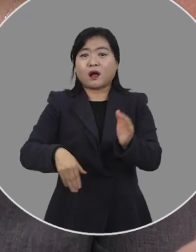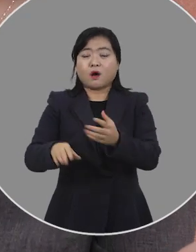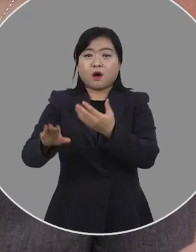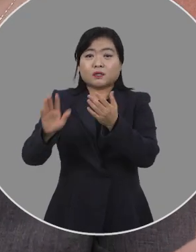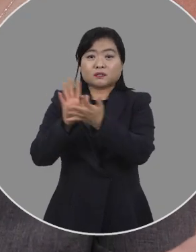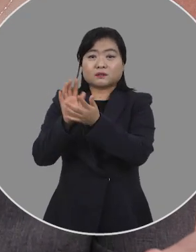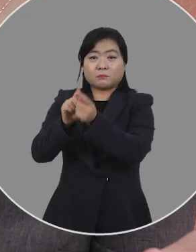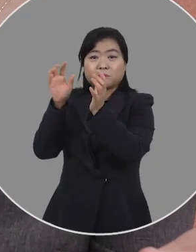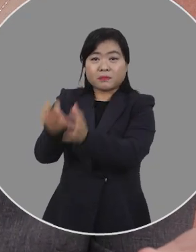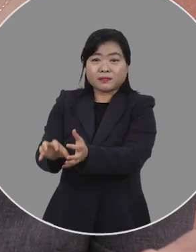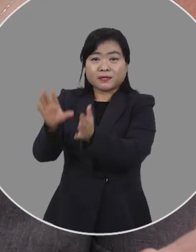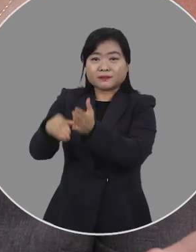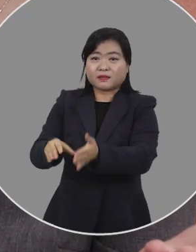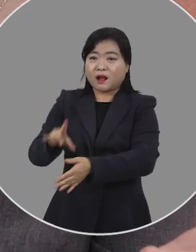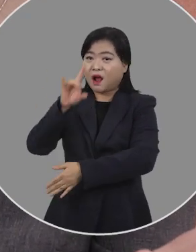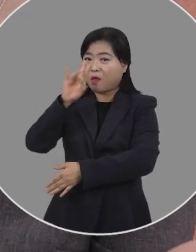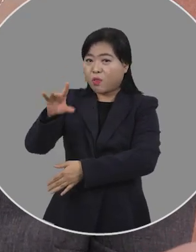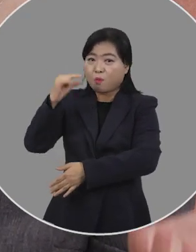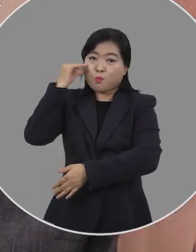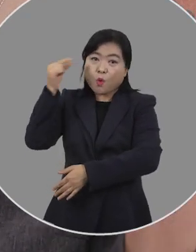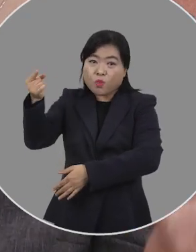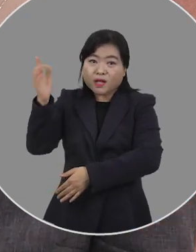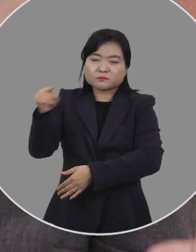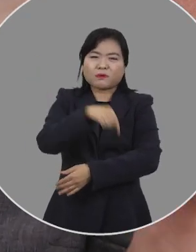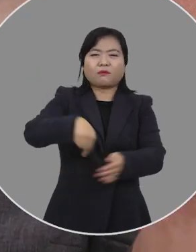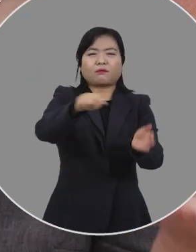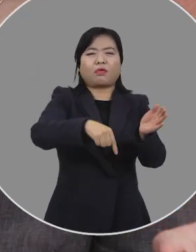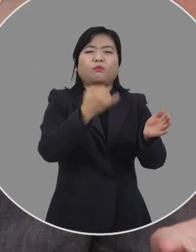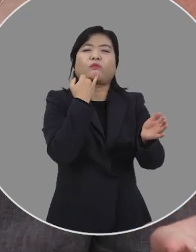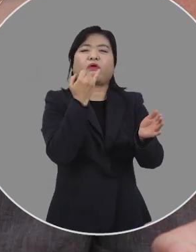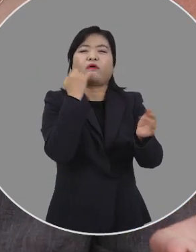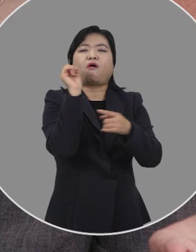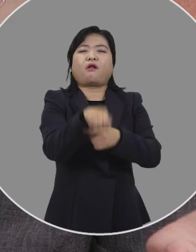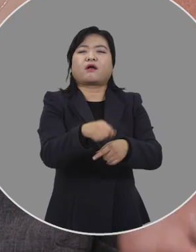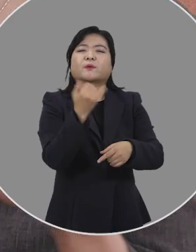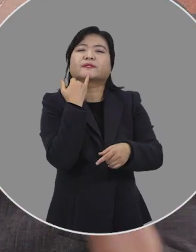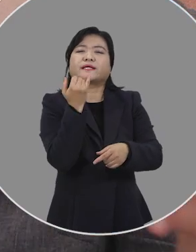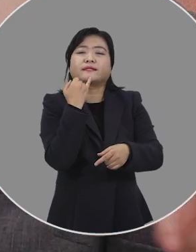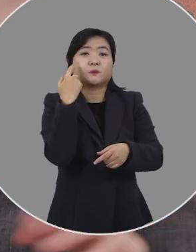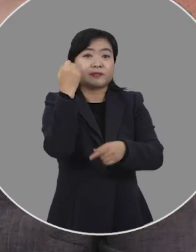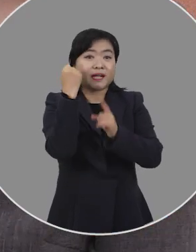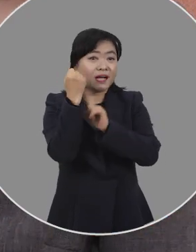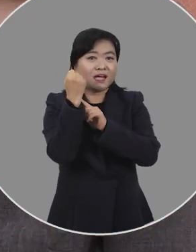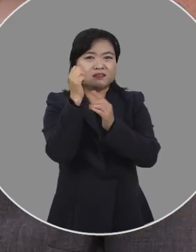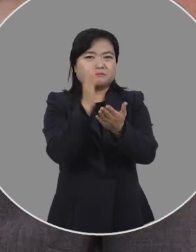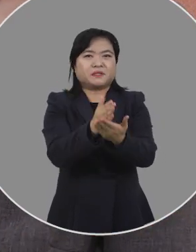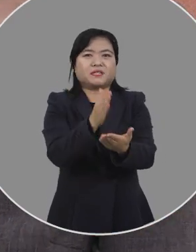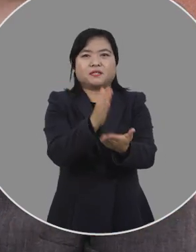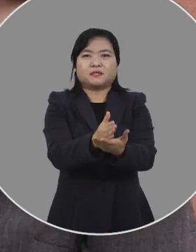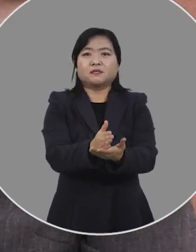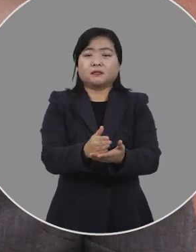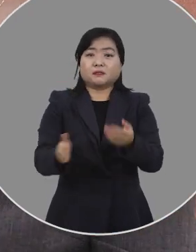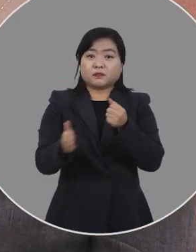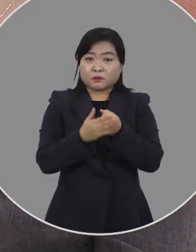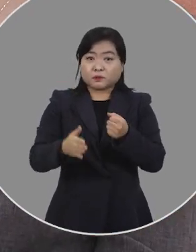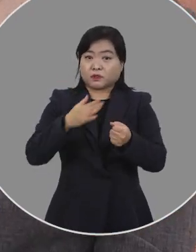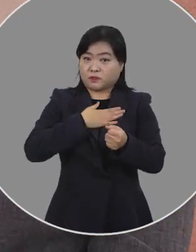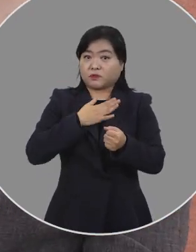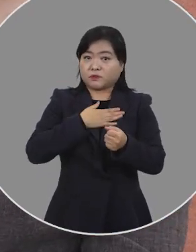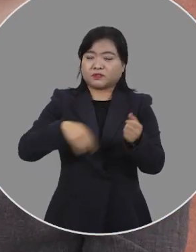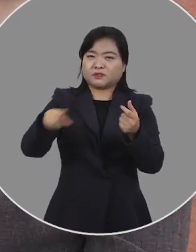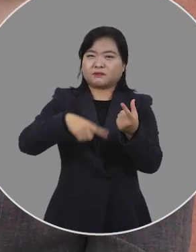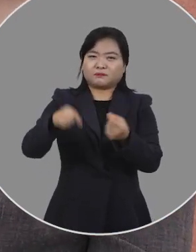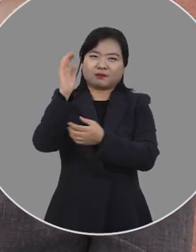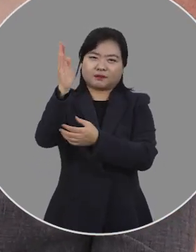우리가 오프라인에서는 안 된다는 것도 해도 되고 허용이 되고 하는 식으로 이걸 나눠서 보는 게 아니고 그렇기 때문에 저는